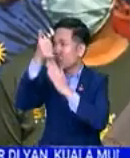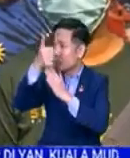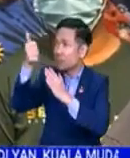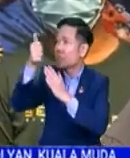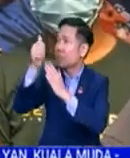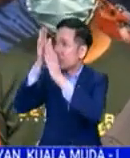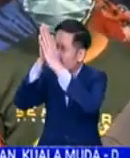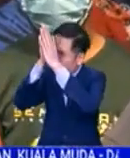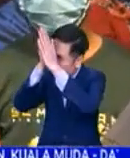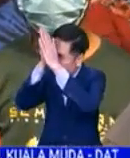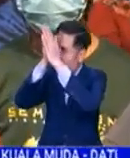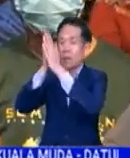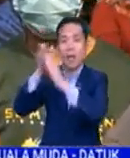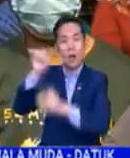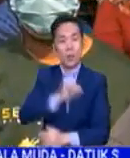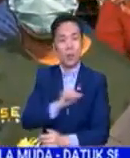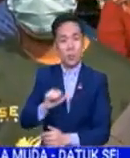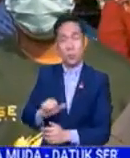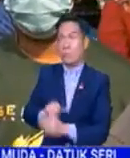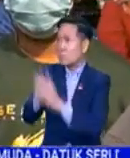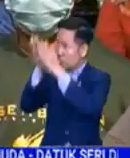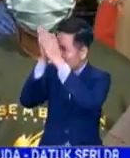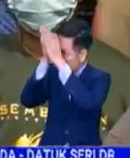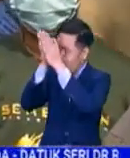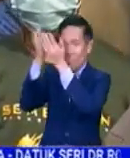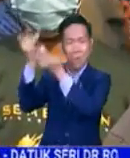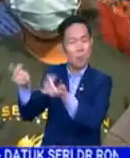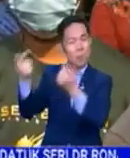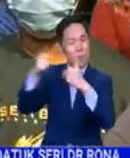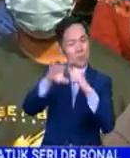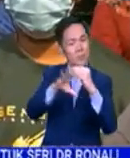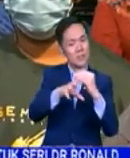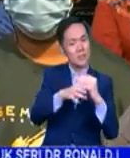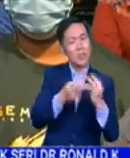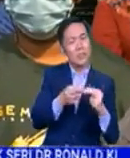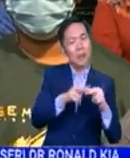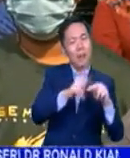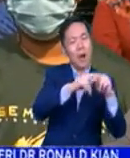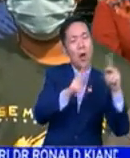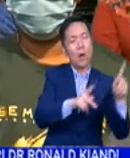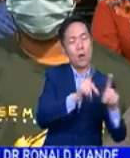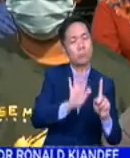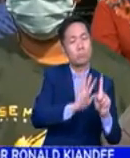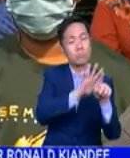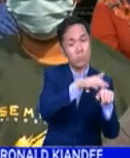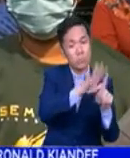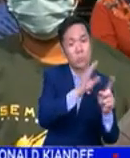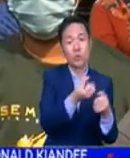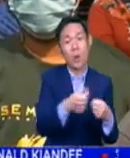Mulia, supaya kita dapat menambahkan lagi kita punya jemaah